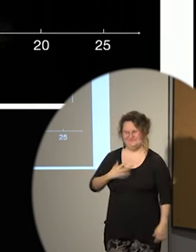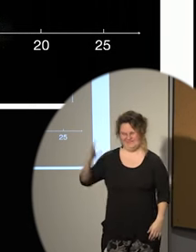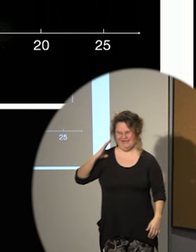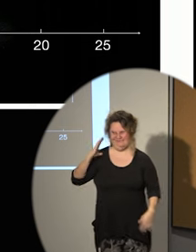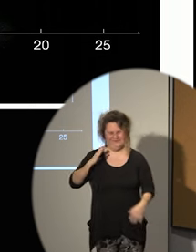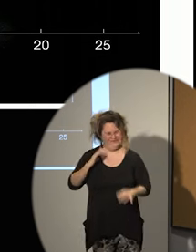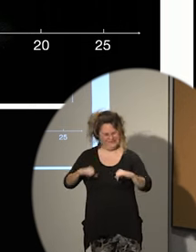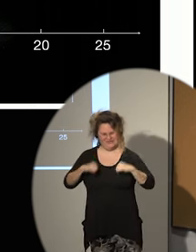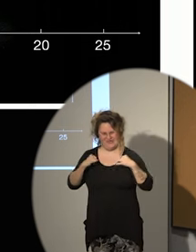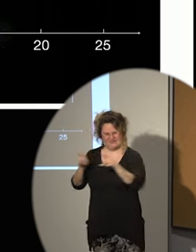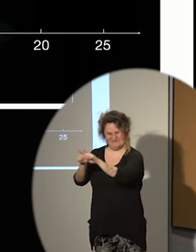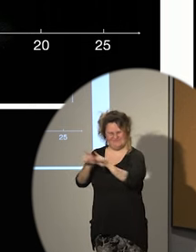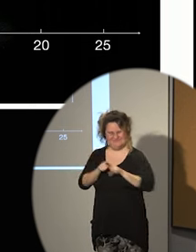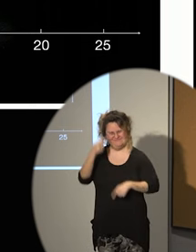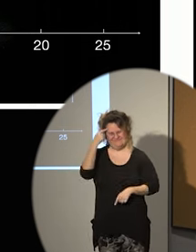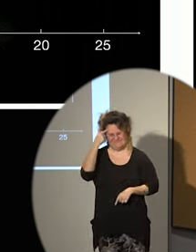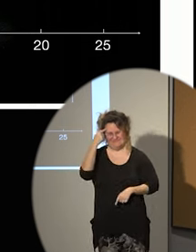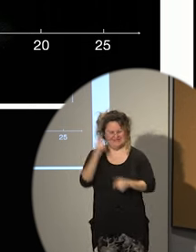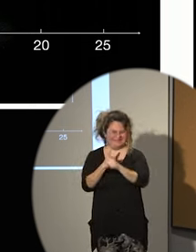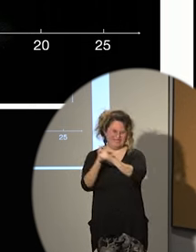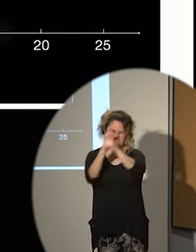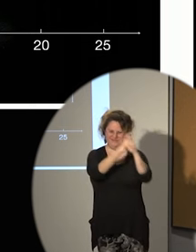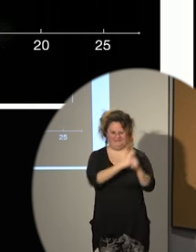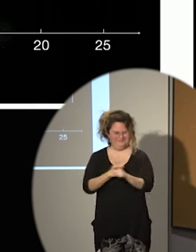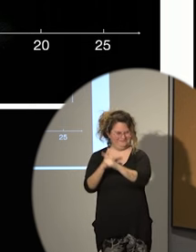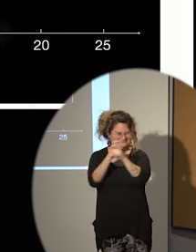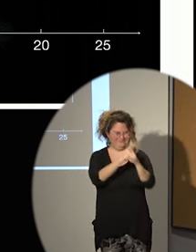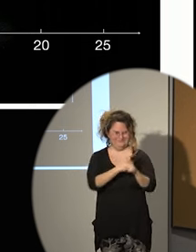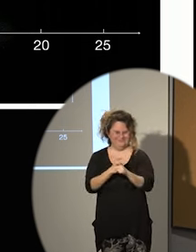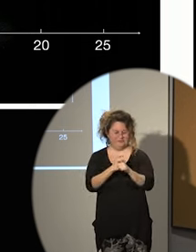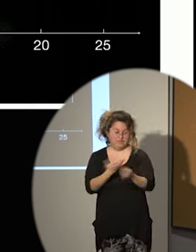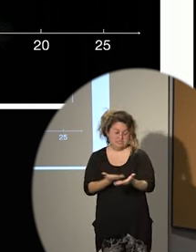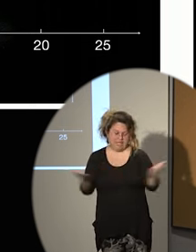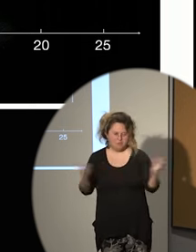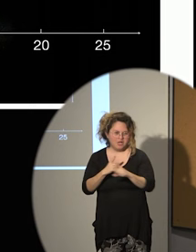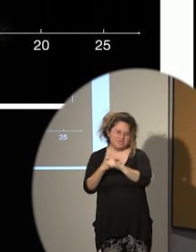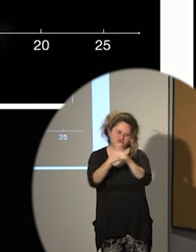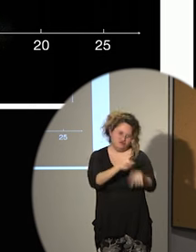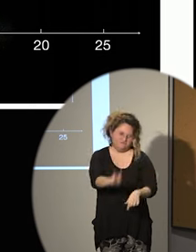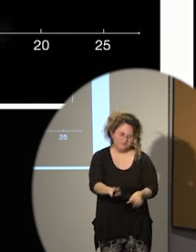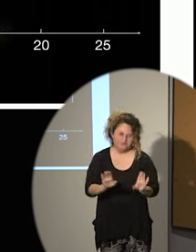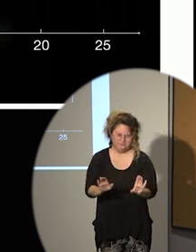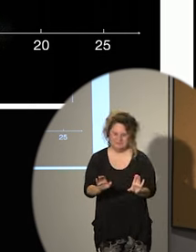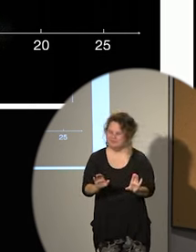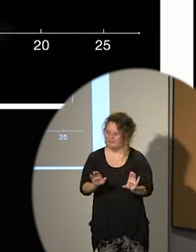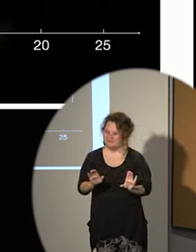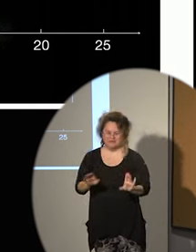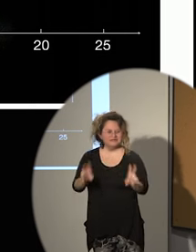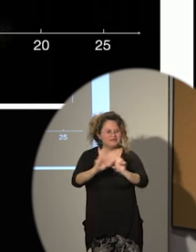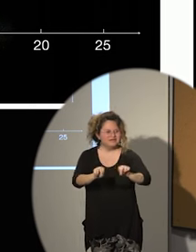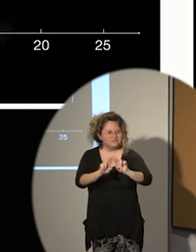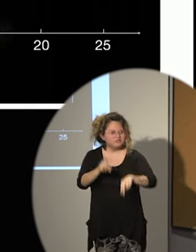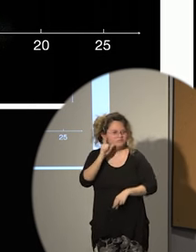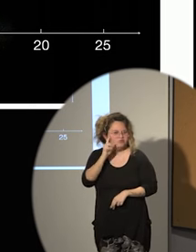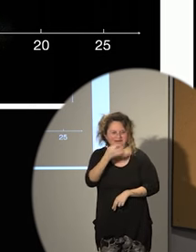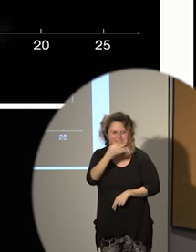plus. Mais c'est un calcul qui se fait vraiment... il est assez simple, quelque part. En fait, je vous ai expliqué, vous avez une